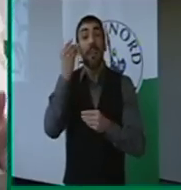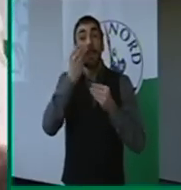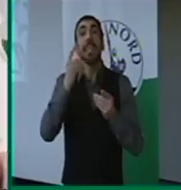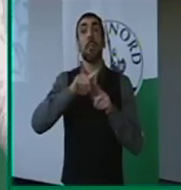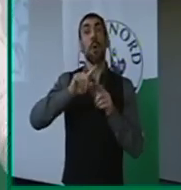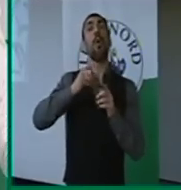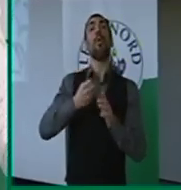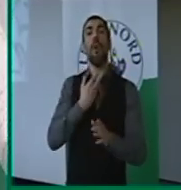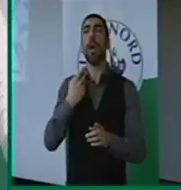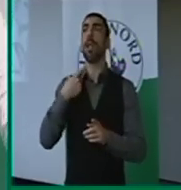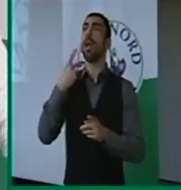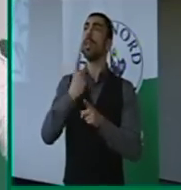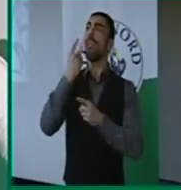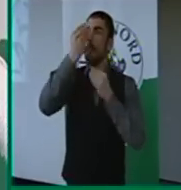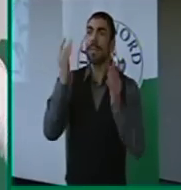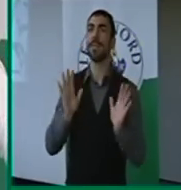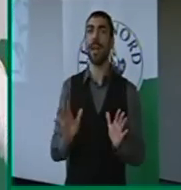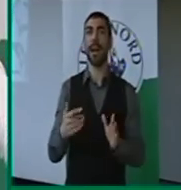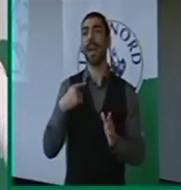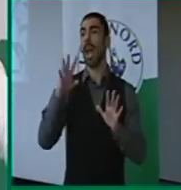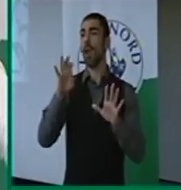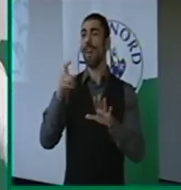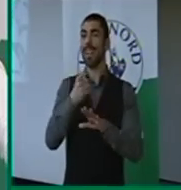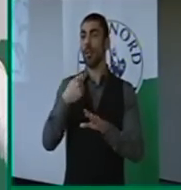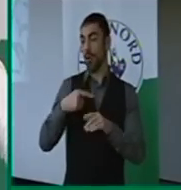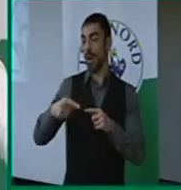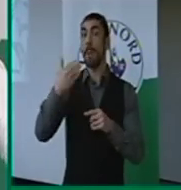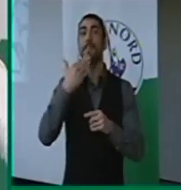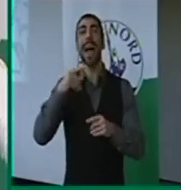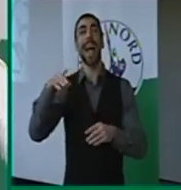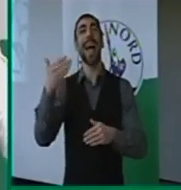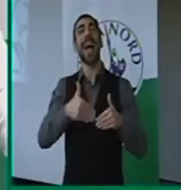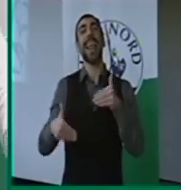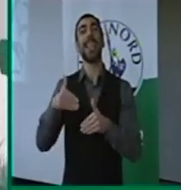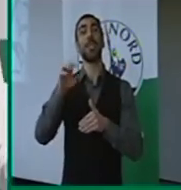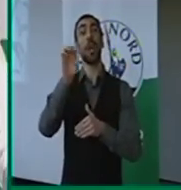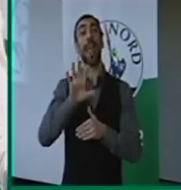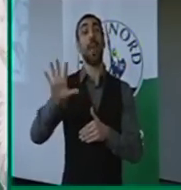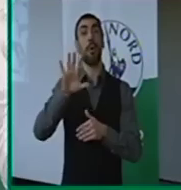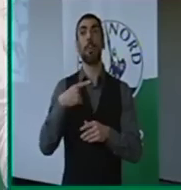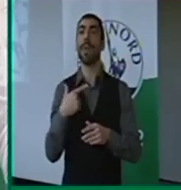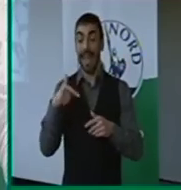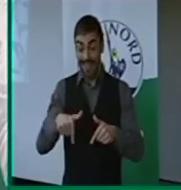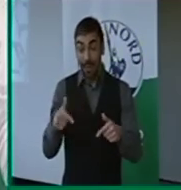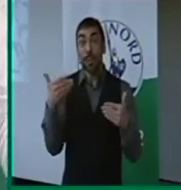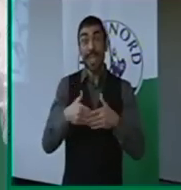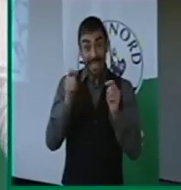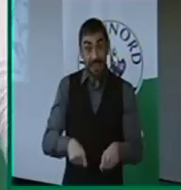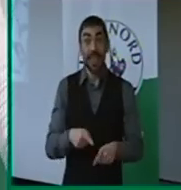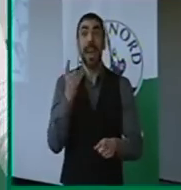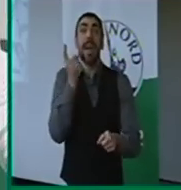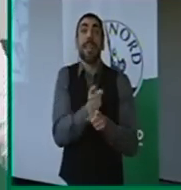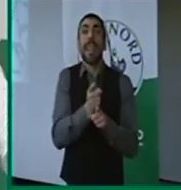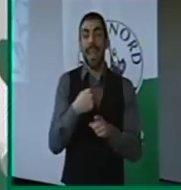e la voglia e l'orgoglio di pensare Io vi chiedo questo nei 90 giorni che mancano alle elezioni europee da stasera